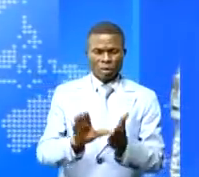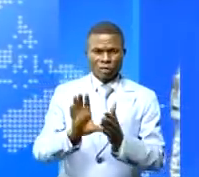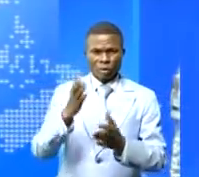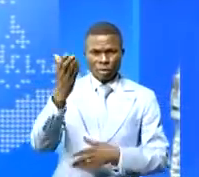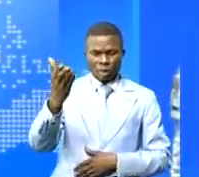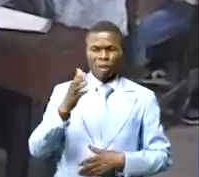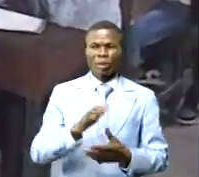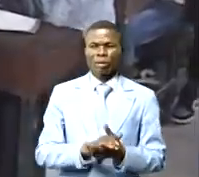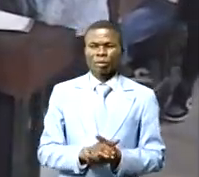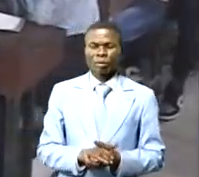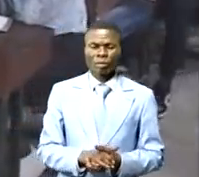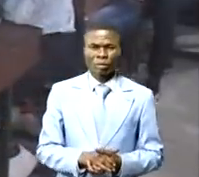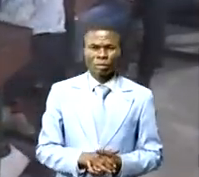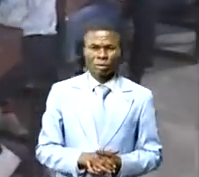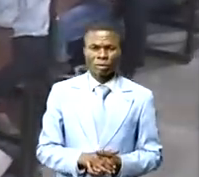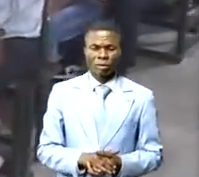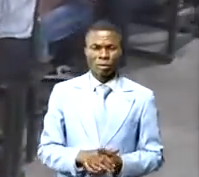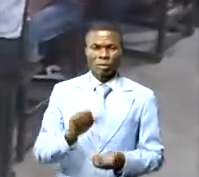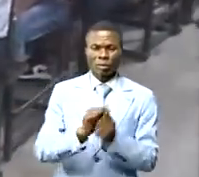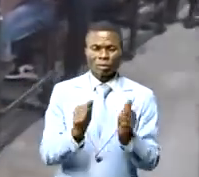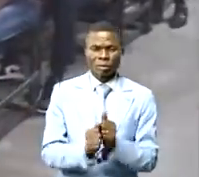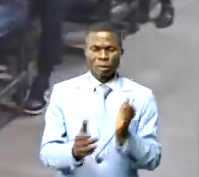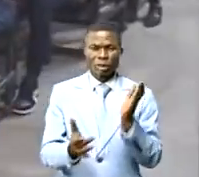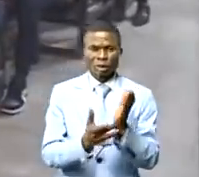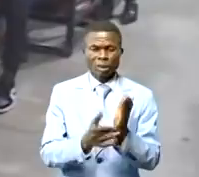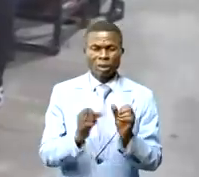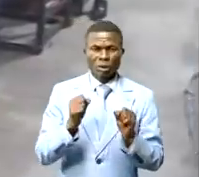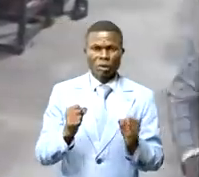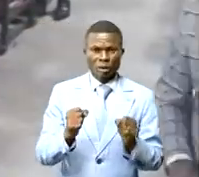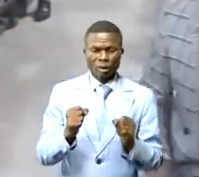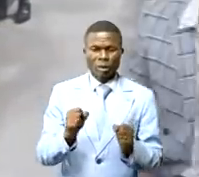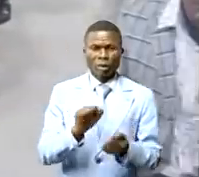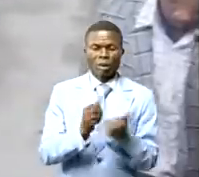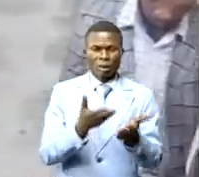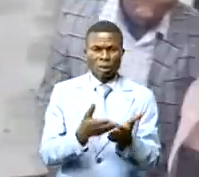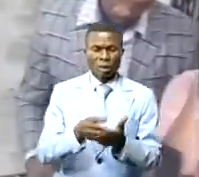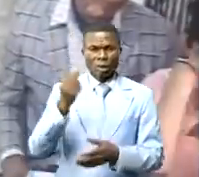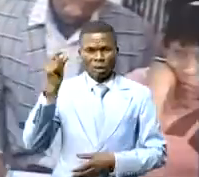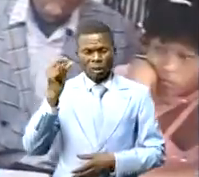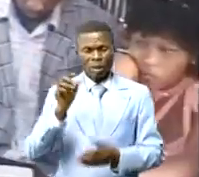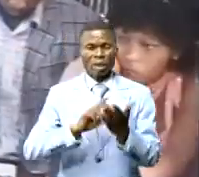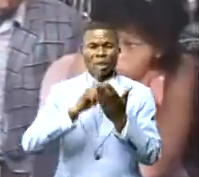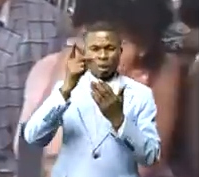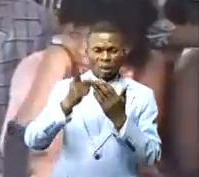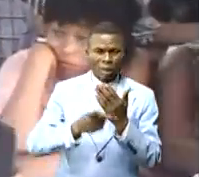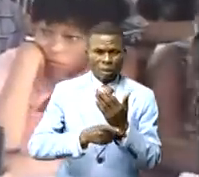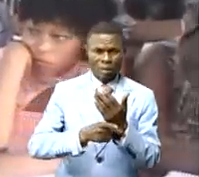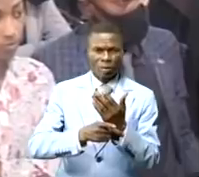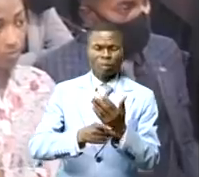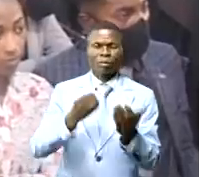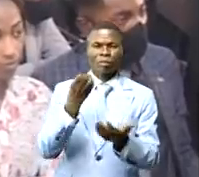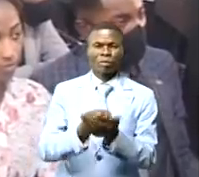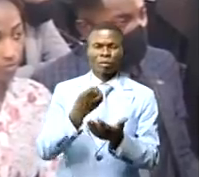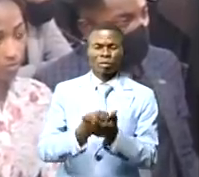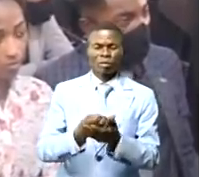Kabbalah. Les enjeux géostratégiques du moment, dont en dessous de carte, minent les ambitions d'une récolonisation